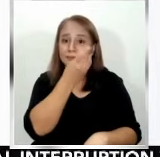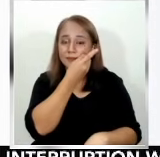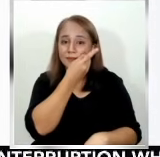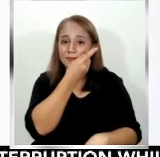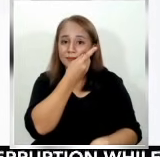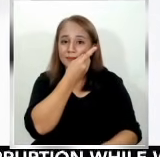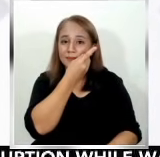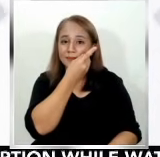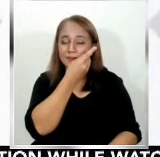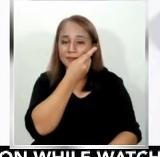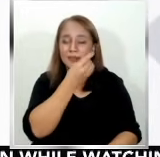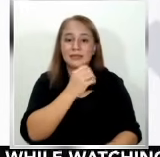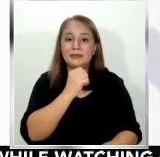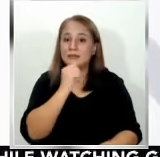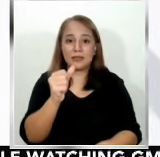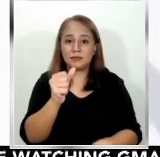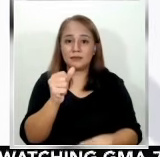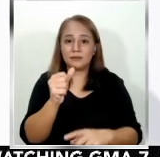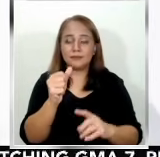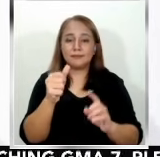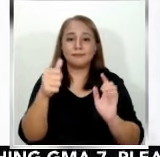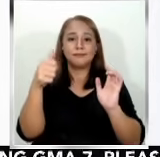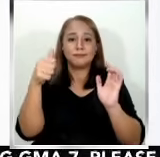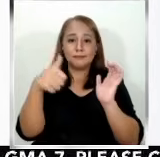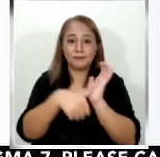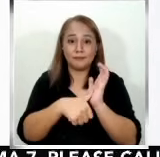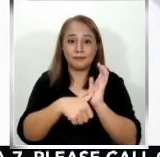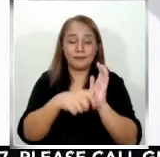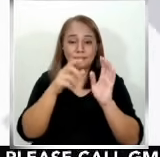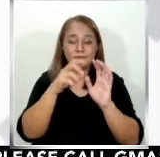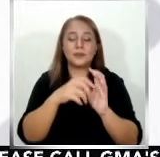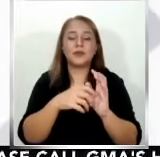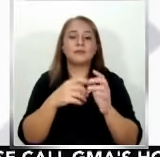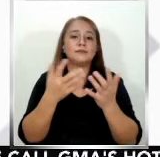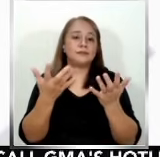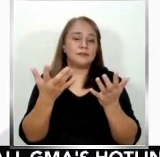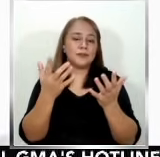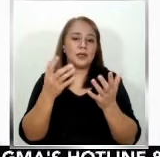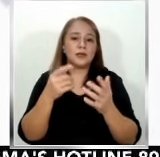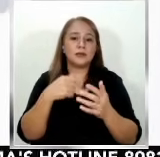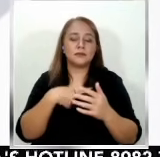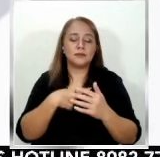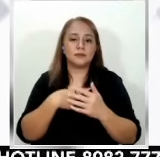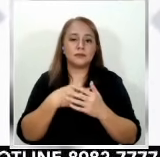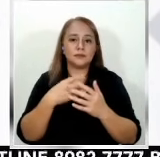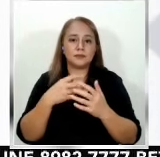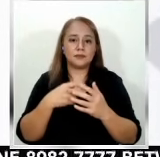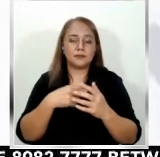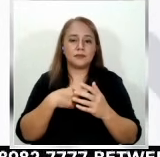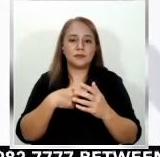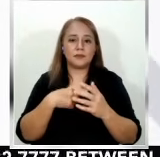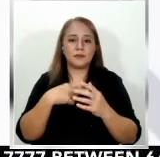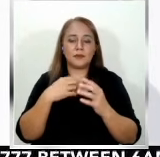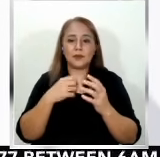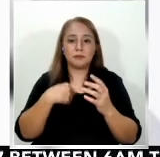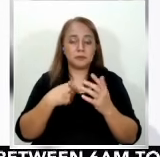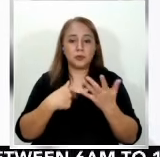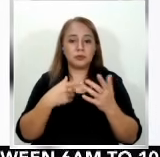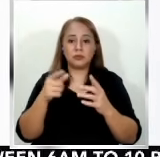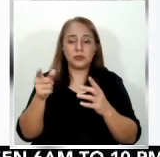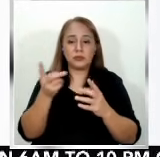si Mayor Sara, tatakbo sila. Pag tumakbo na si Mayor Sara